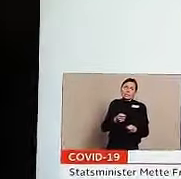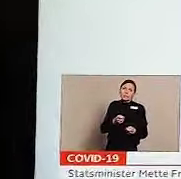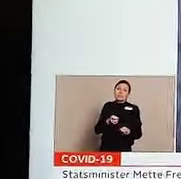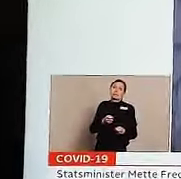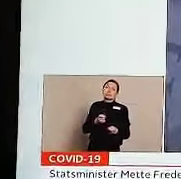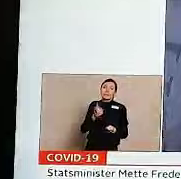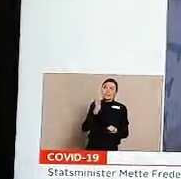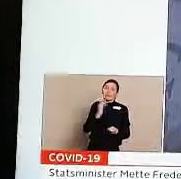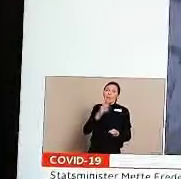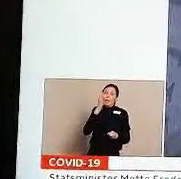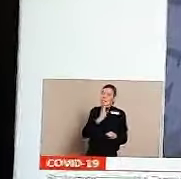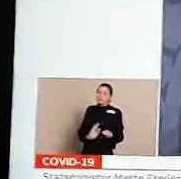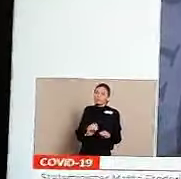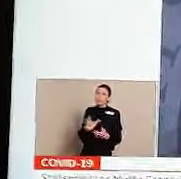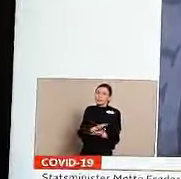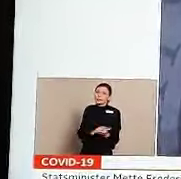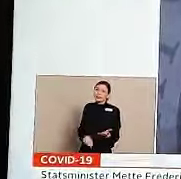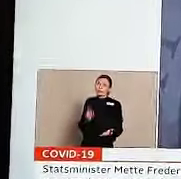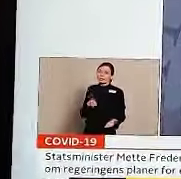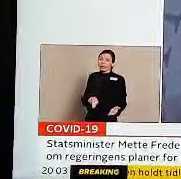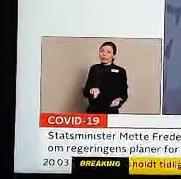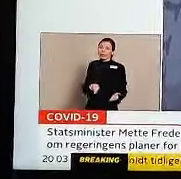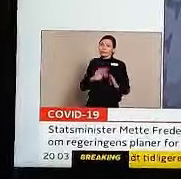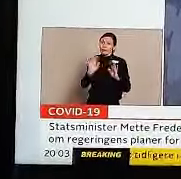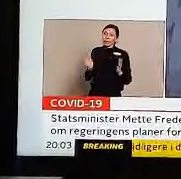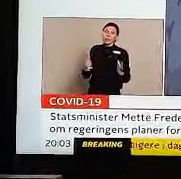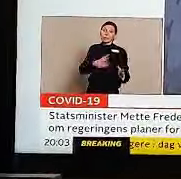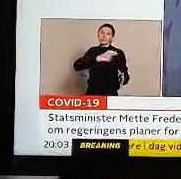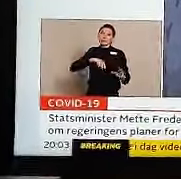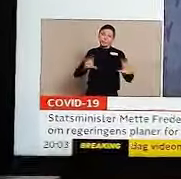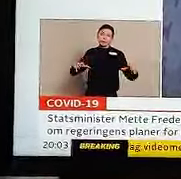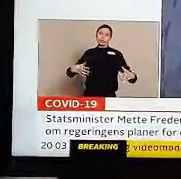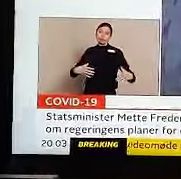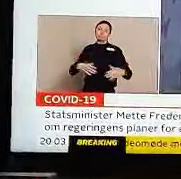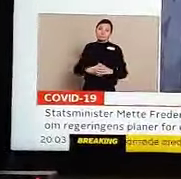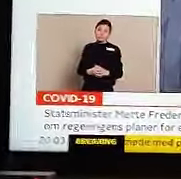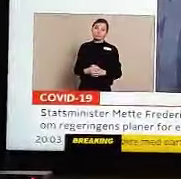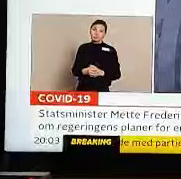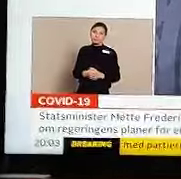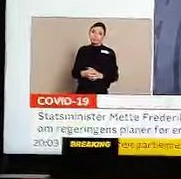عن أحوال الأوضاع في مملكة الدنمارك في هذا اليوم